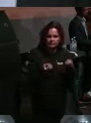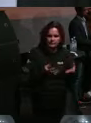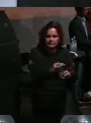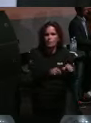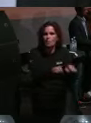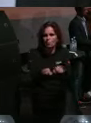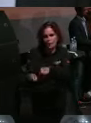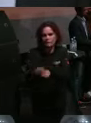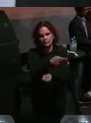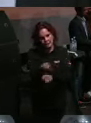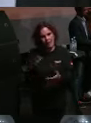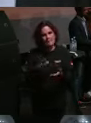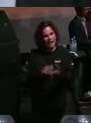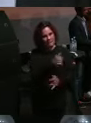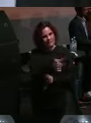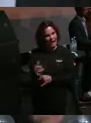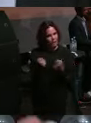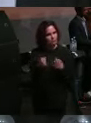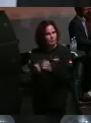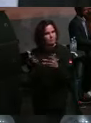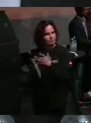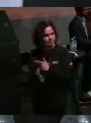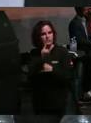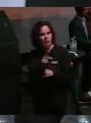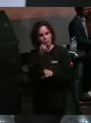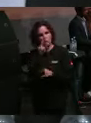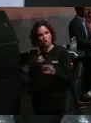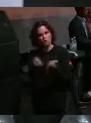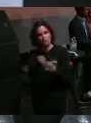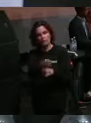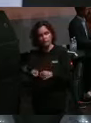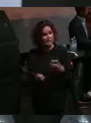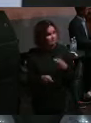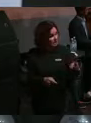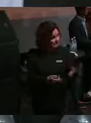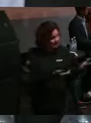med og klarer å skape den nye kraften. Venstre.